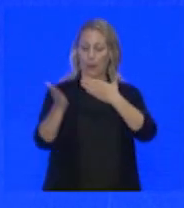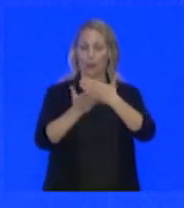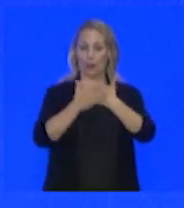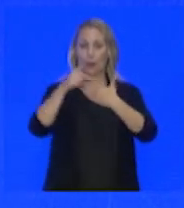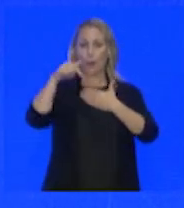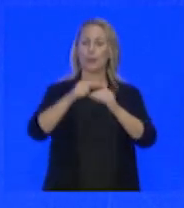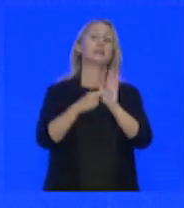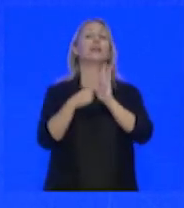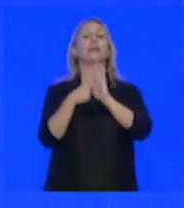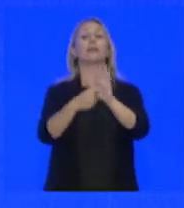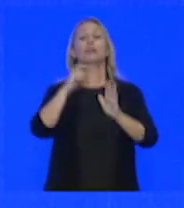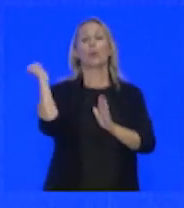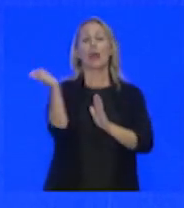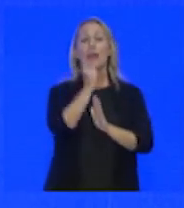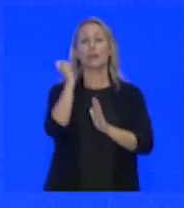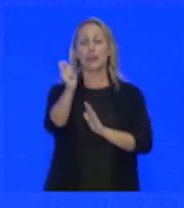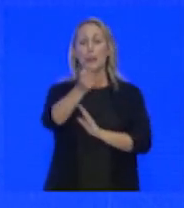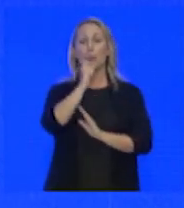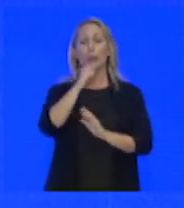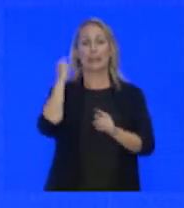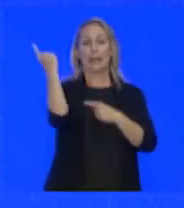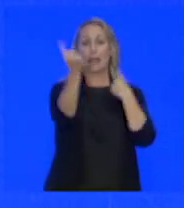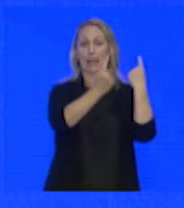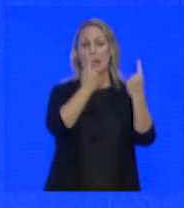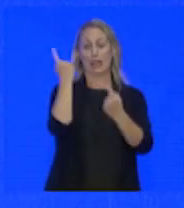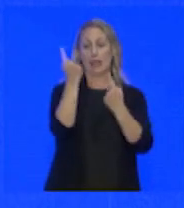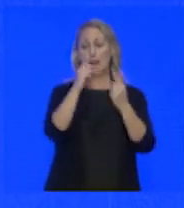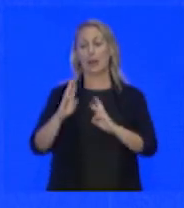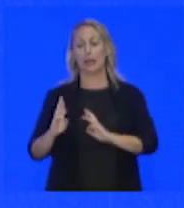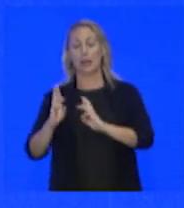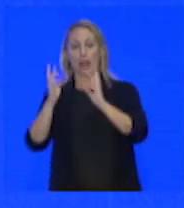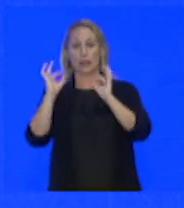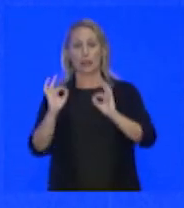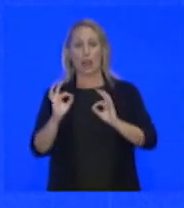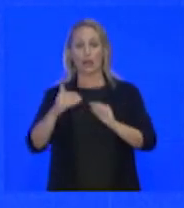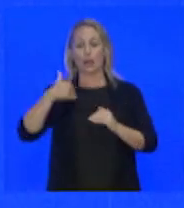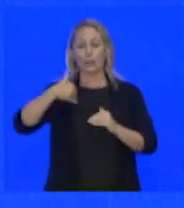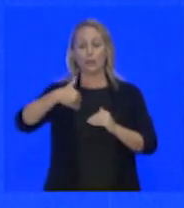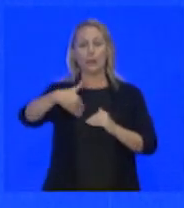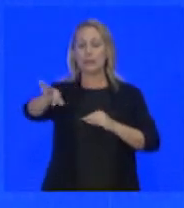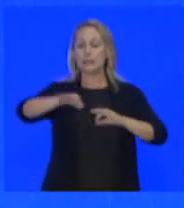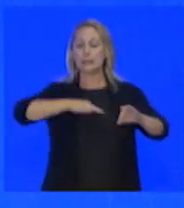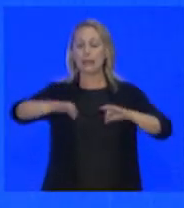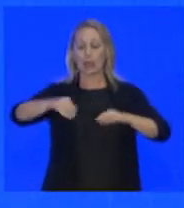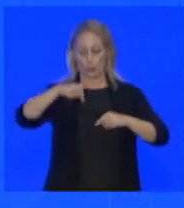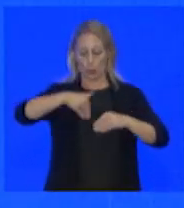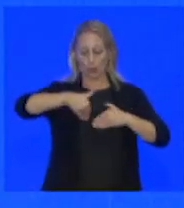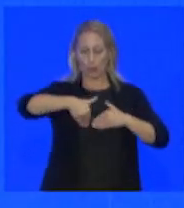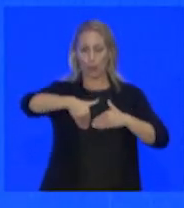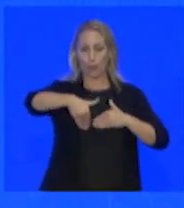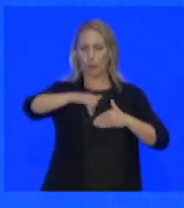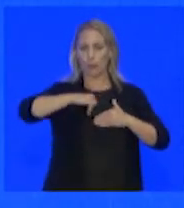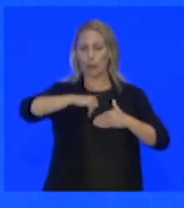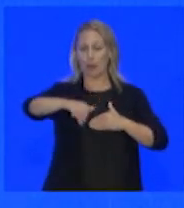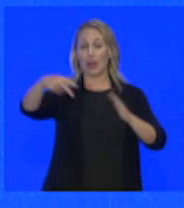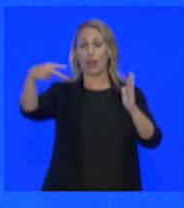παρουσιάζουμε την Εθνική Πολιτική για την Ενέργεια και το Κλίμα έως το 2030 και τη μακροπρόθεσμη στρατηγική μας μέχρι